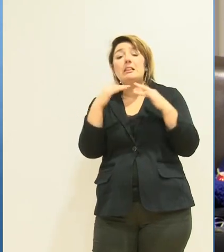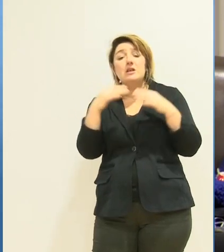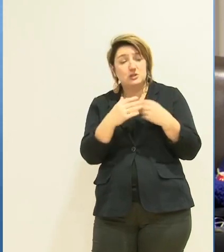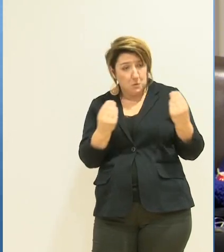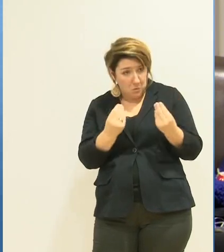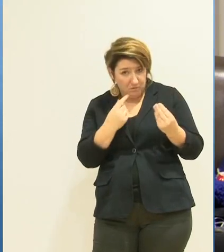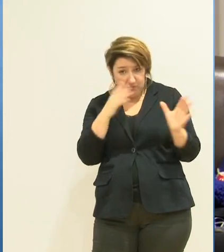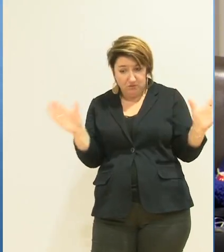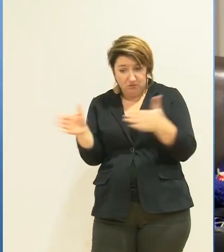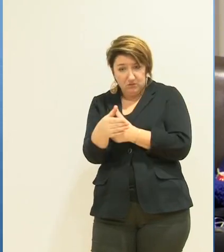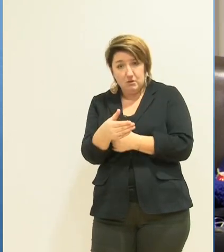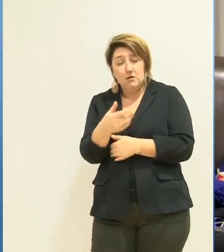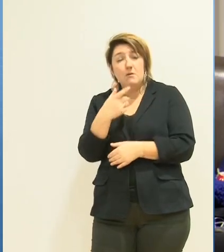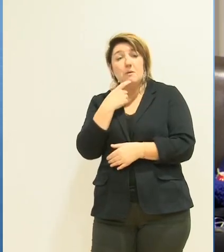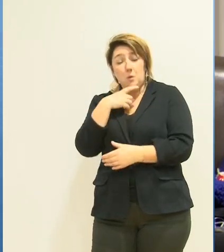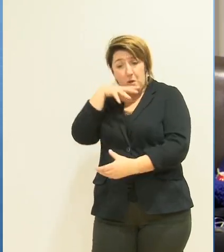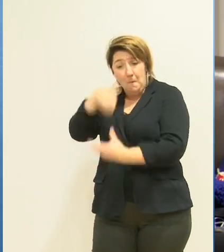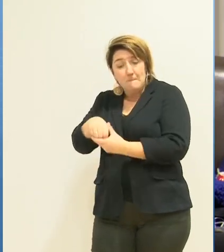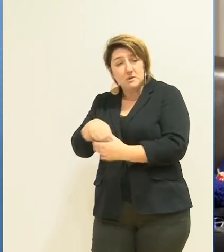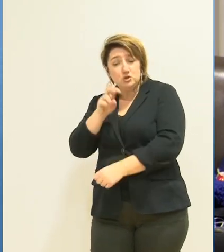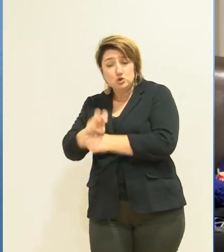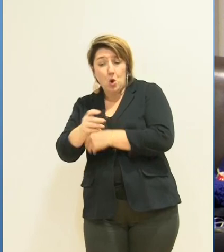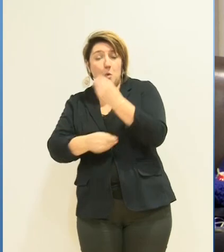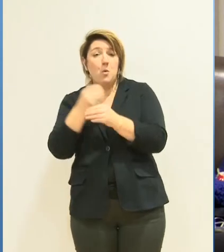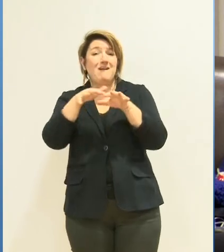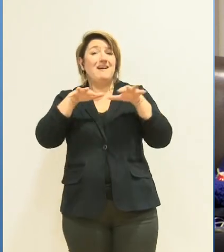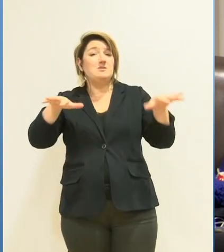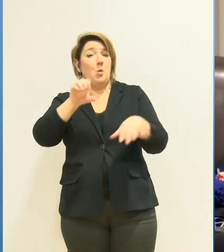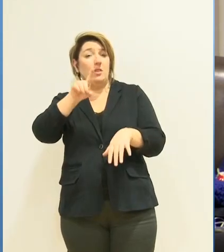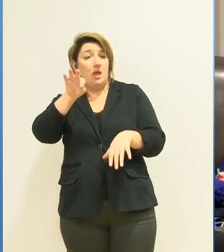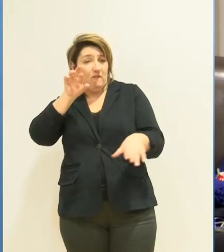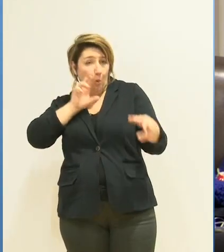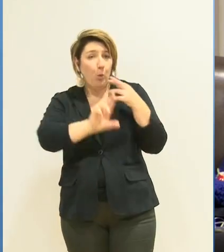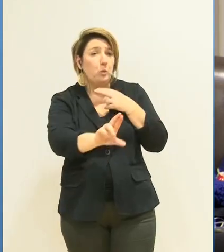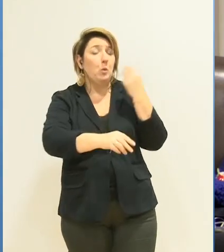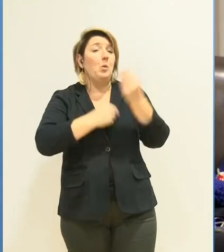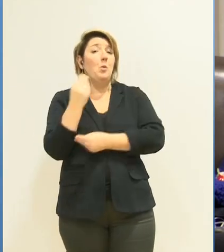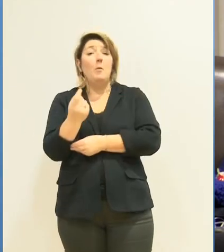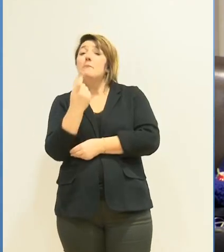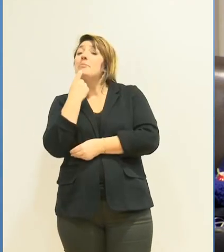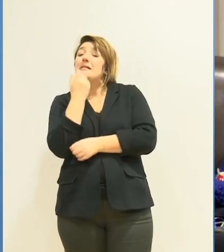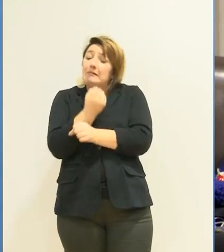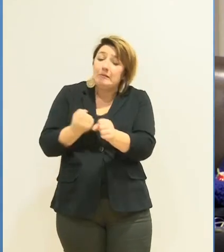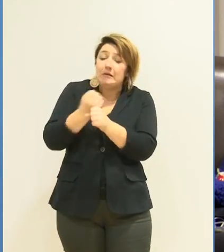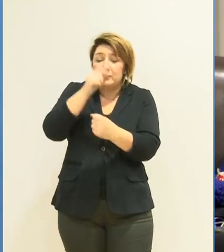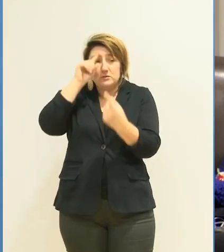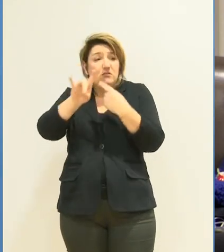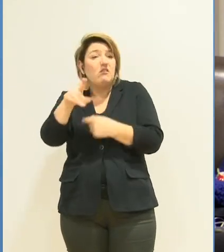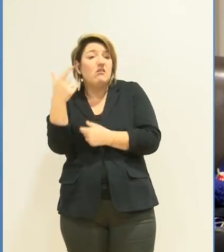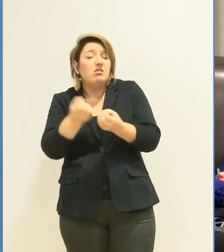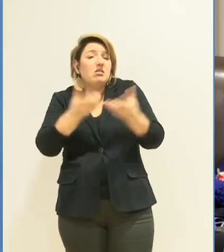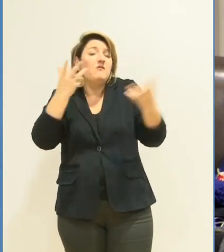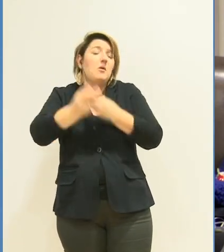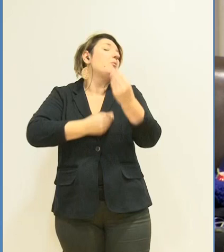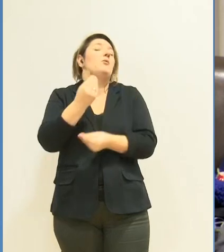batteries est ce qu'on va l'injecter dans le réseau edf est ce qu'on va faire peut-être des piles pour développer de l'hydrogène je crois qu'il